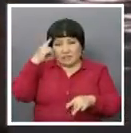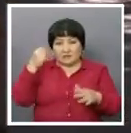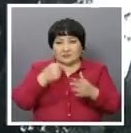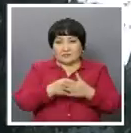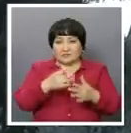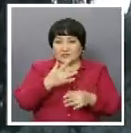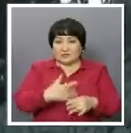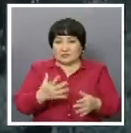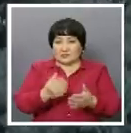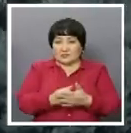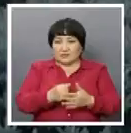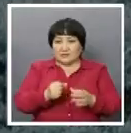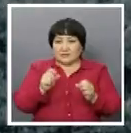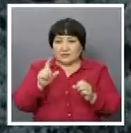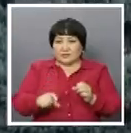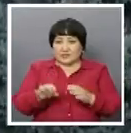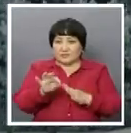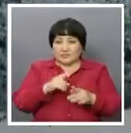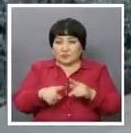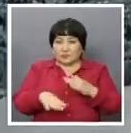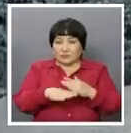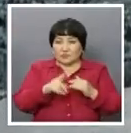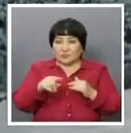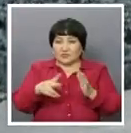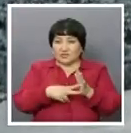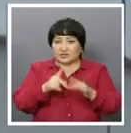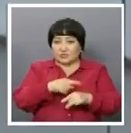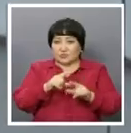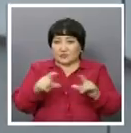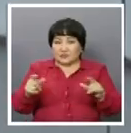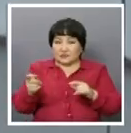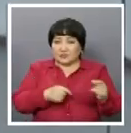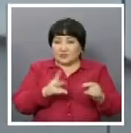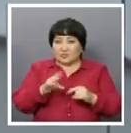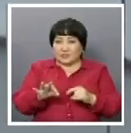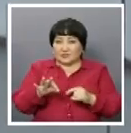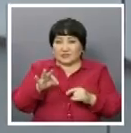алған күдіктіні жедел жәрдем қызметкерлері нөмір 7-ші ауруханаға дереу жеткізеді. Алайда ер